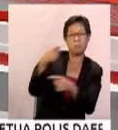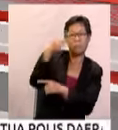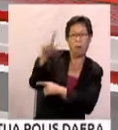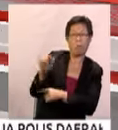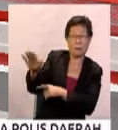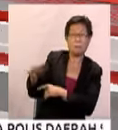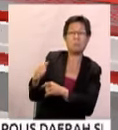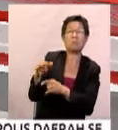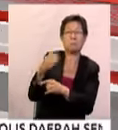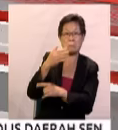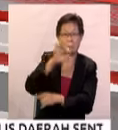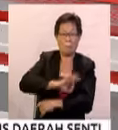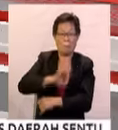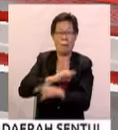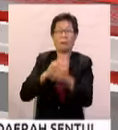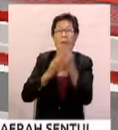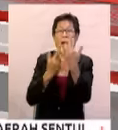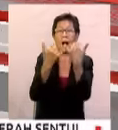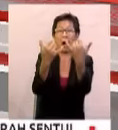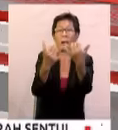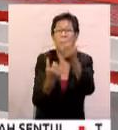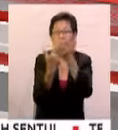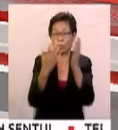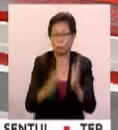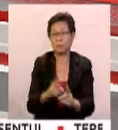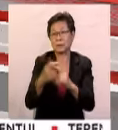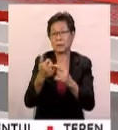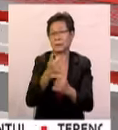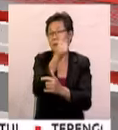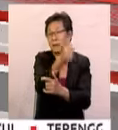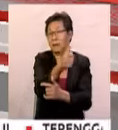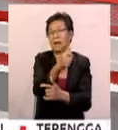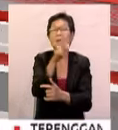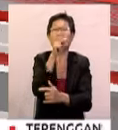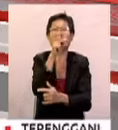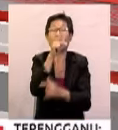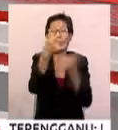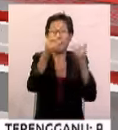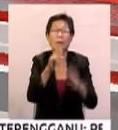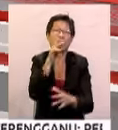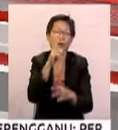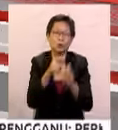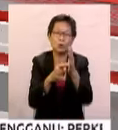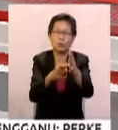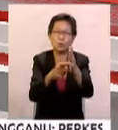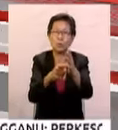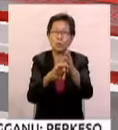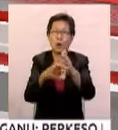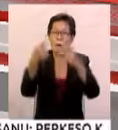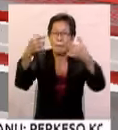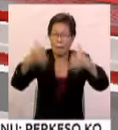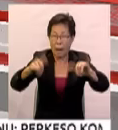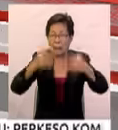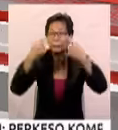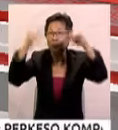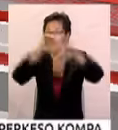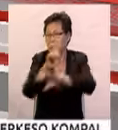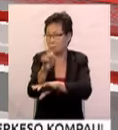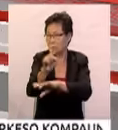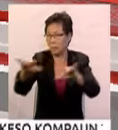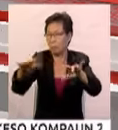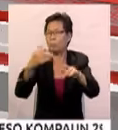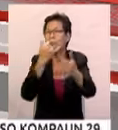kelebihan beraksi di hadapan penyokong sendiri. Sebaliknya, pemain Lang Merah diingatkan supaya mempamerkan aksi cemerlang dan tidak melakukan kesilapan